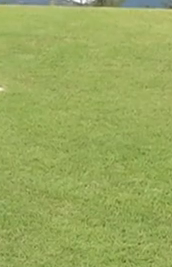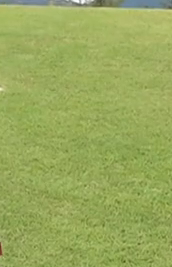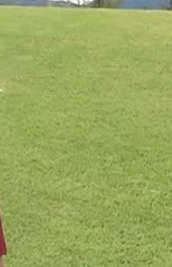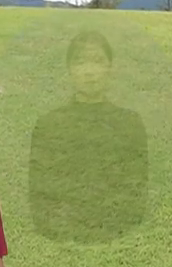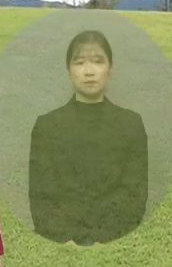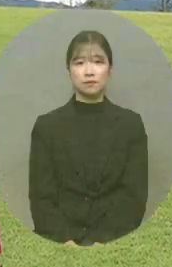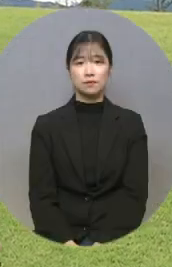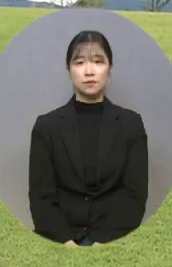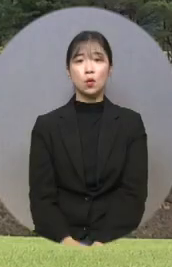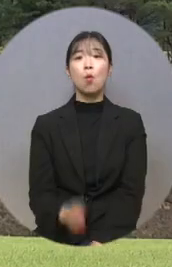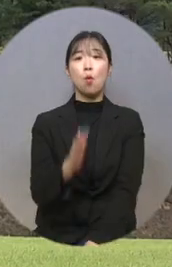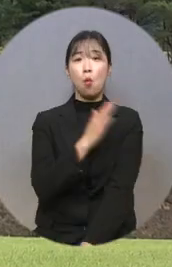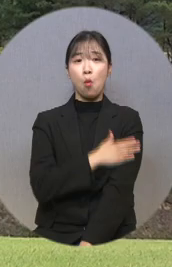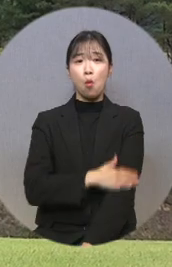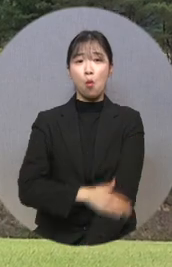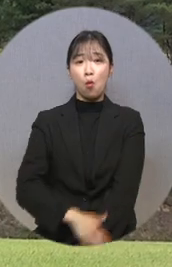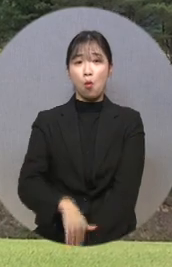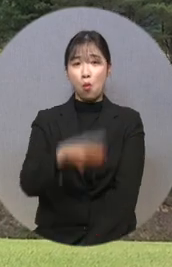굿샷이다 형!